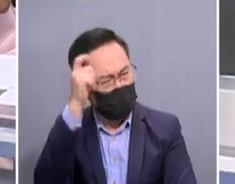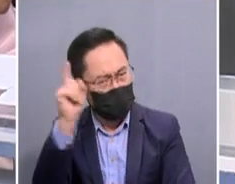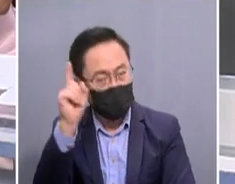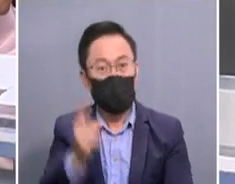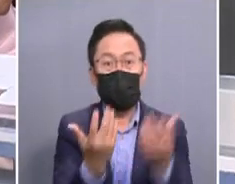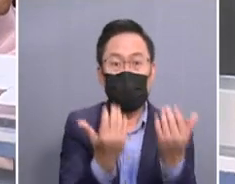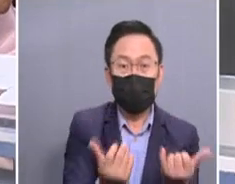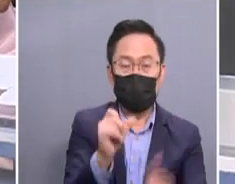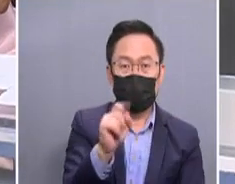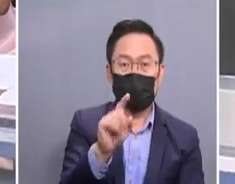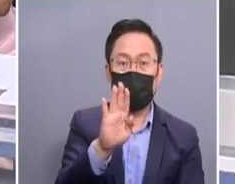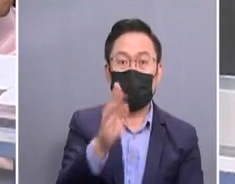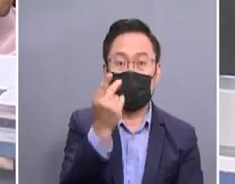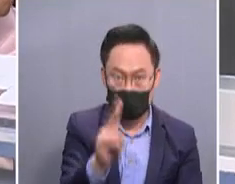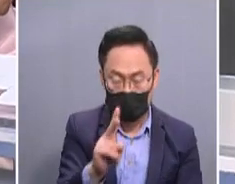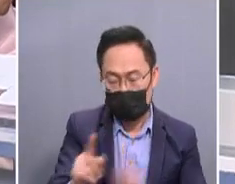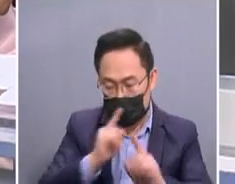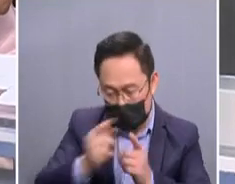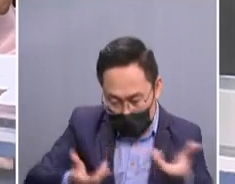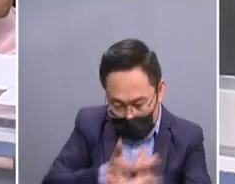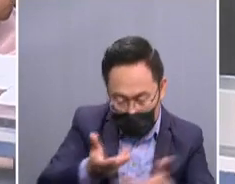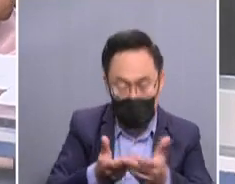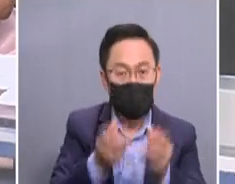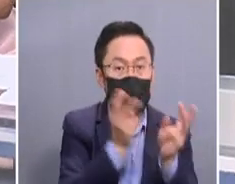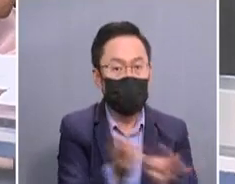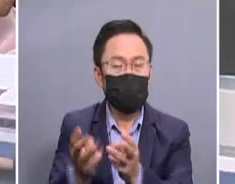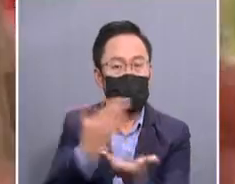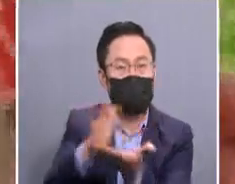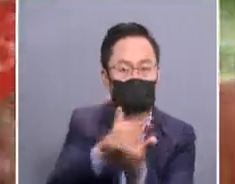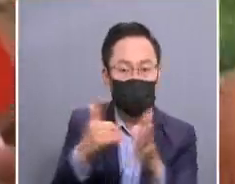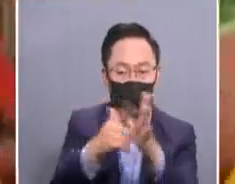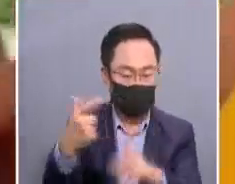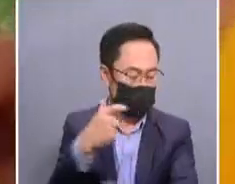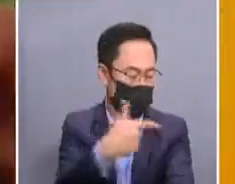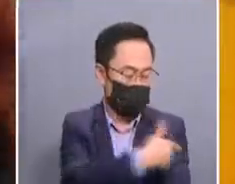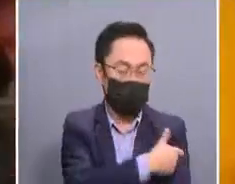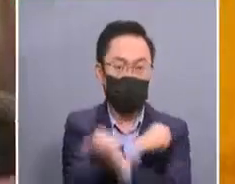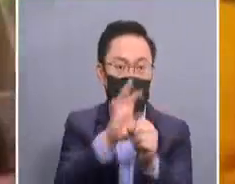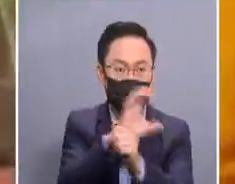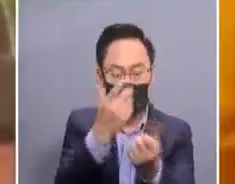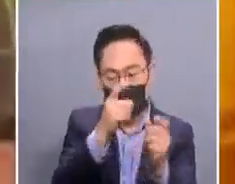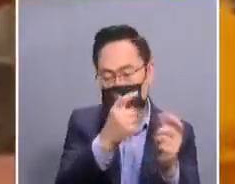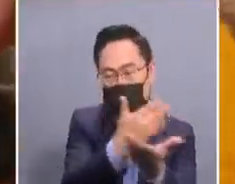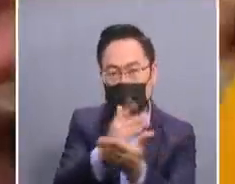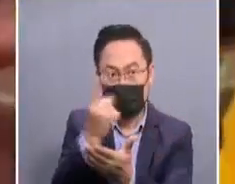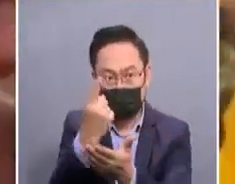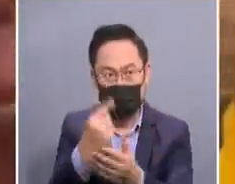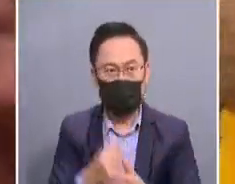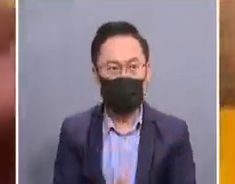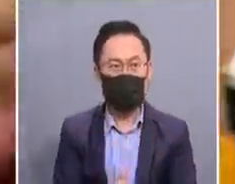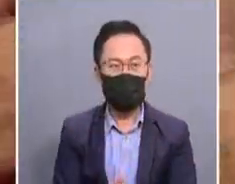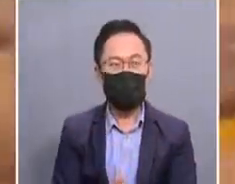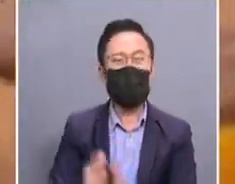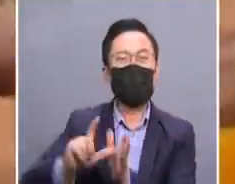สบค.ก็จะมีการพูดคุยรายละเอียดเรื่องของการกระจายวัคซีนกับกระทรวงสาธารณสุขด้วยค่ะพลเอกณัฐพงษ์นาคพาณิชย์